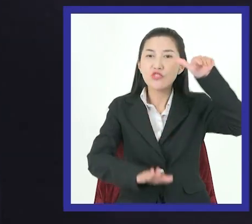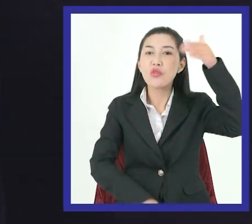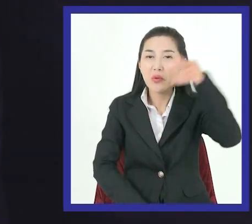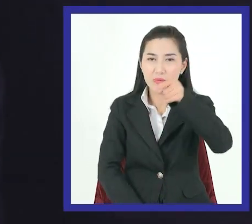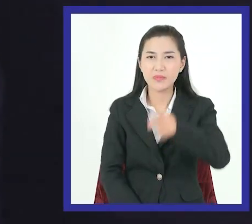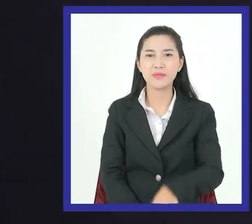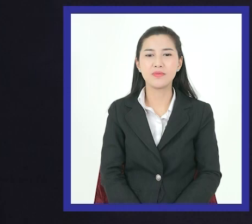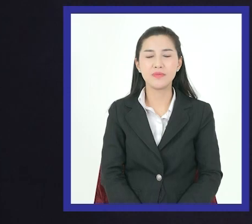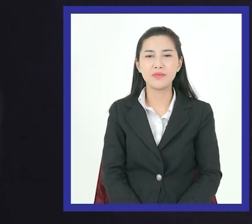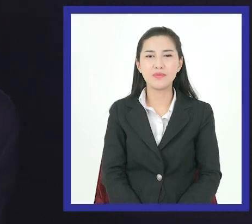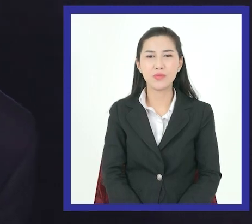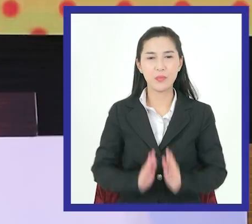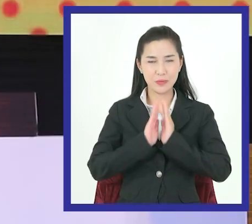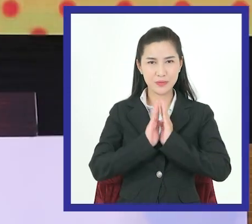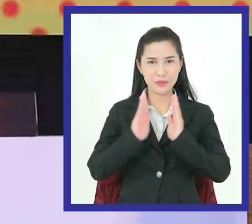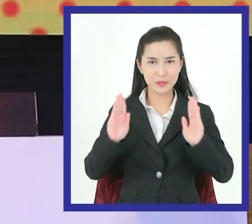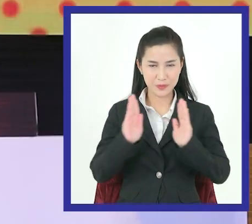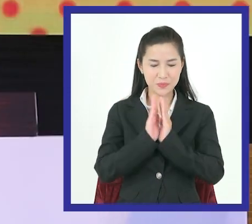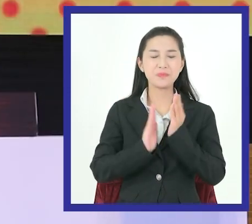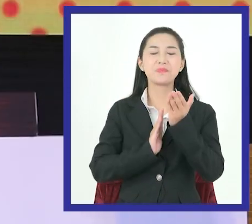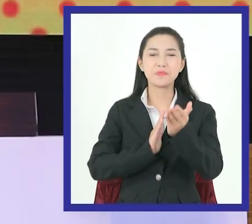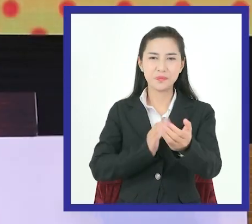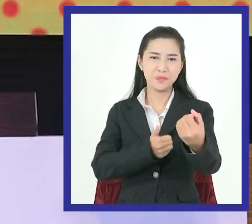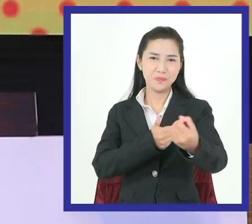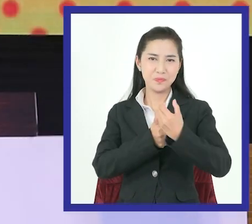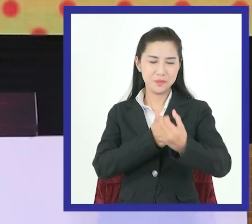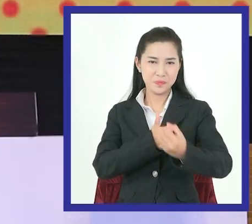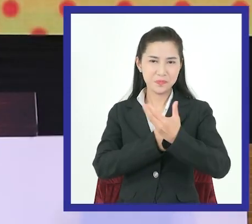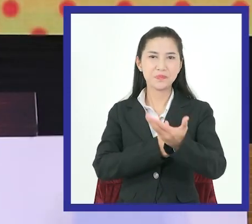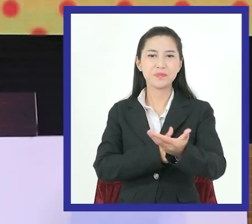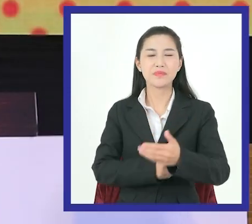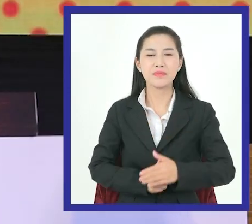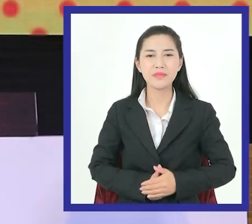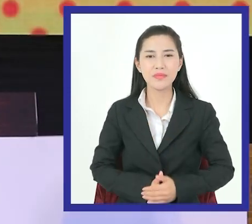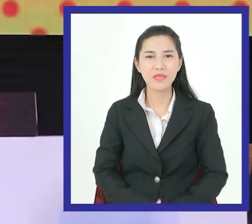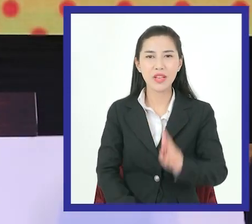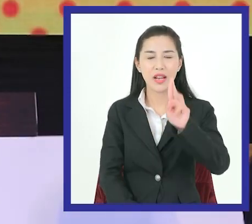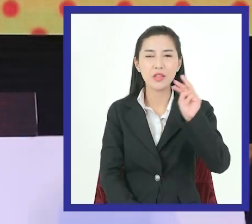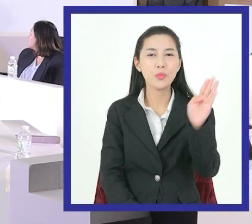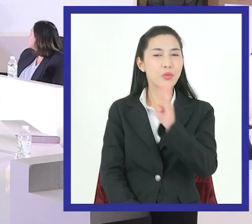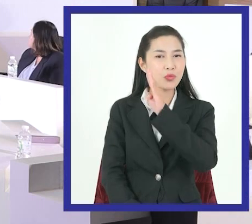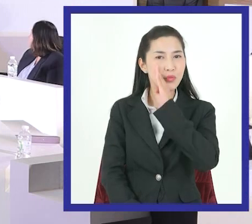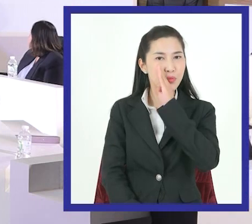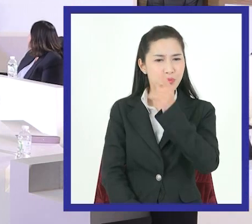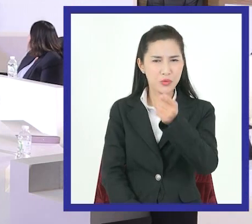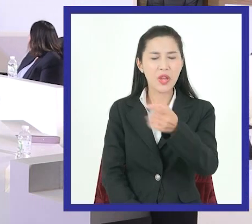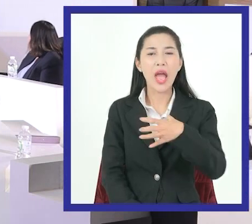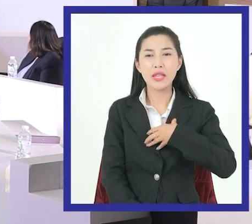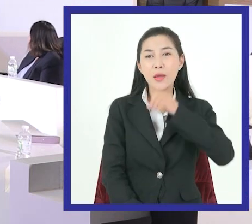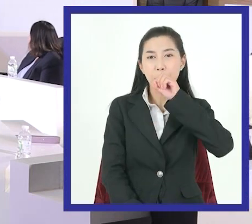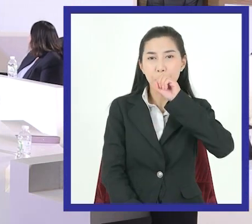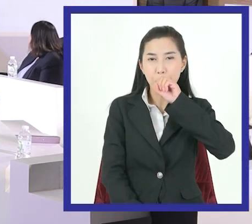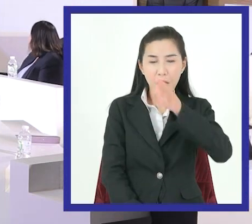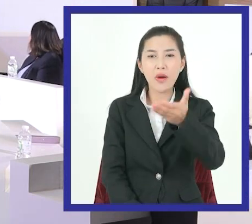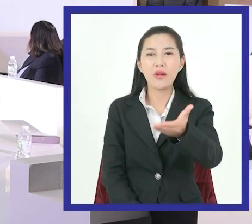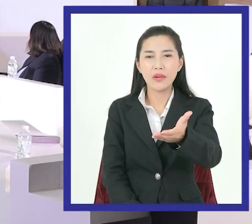ครับขอบคุณครับท่านเสน่ห์ท่านรัฐมนเทียมใช้สิทธิ์พาดพิงครับคือผมอยากจะบอกว่า